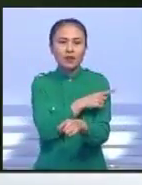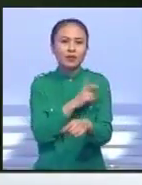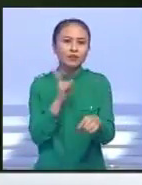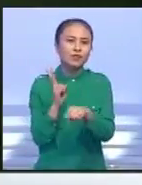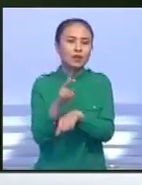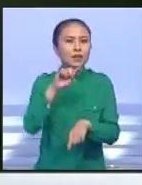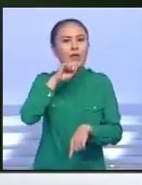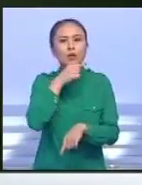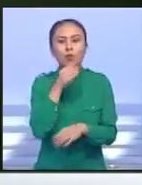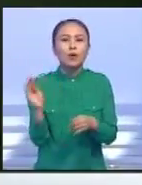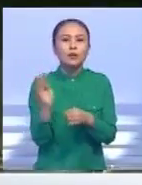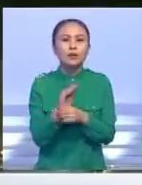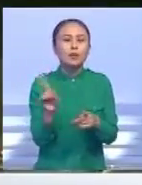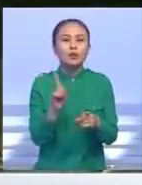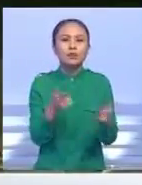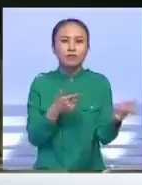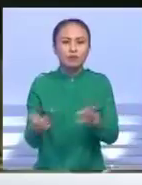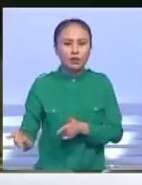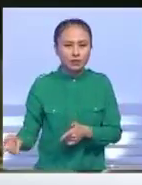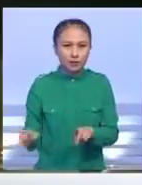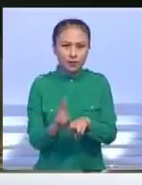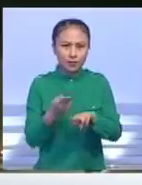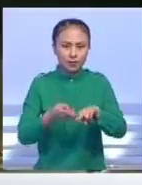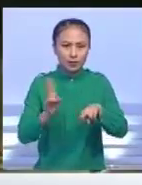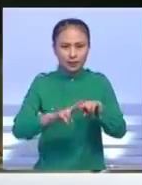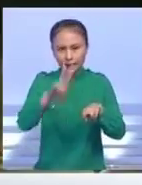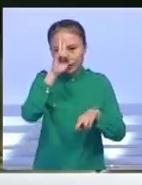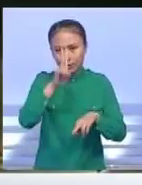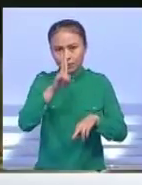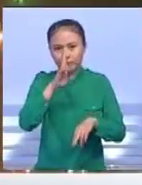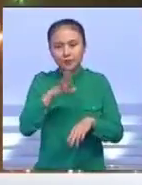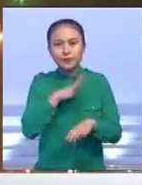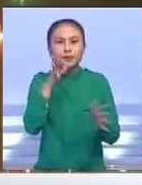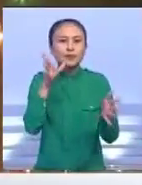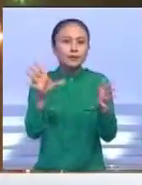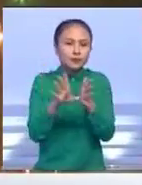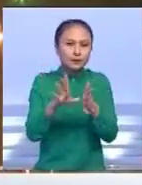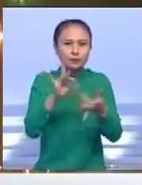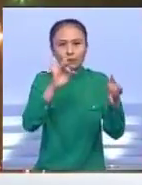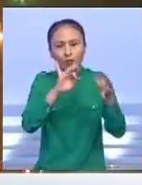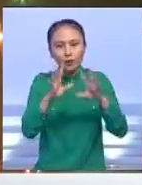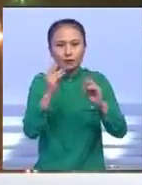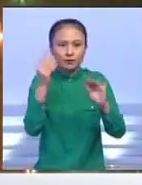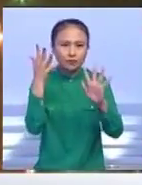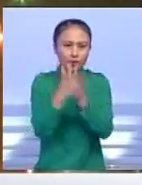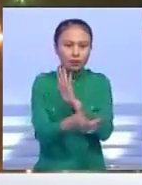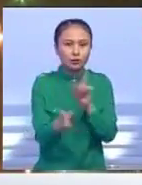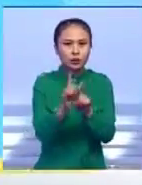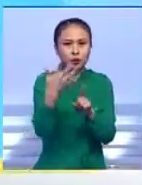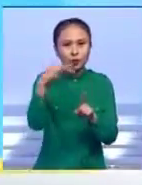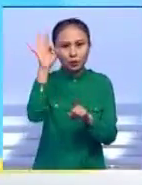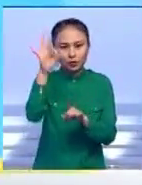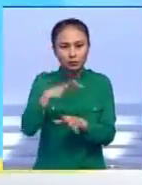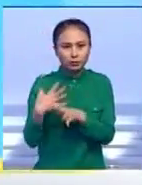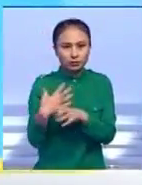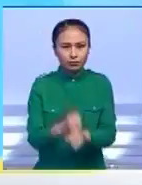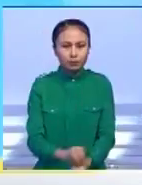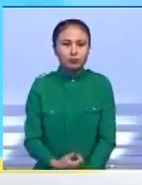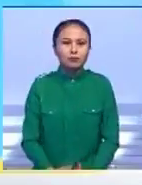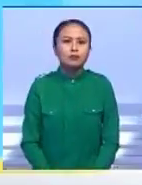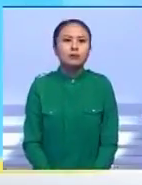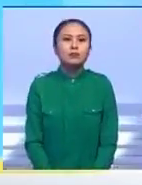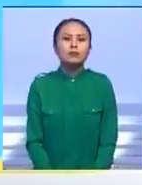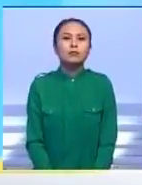дейін үнемдейді. Пилотты жоба 2 ай ішінде жақсы нәтиже көрсетті. Электр энергиясына кететін шығын 50%-ға азайған. Пилотна они